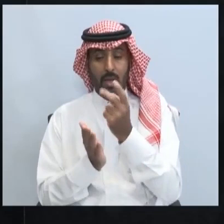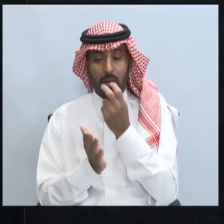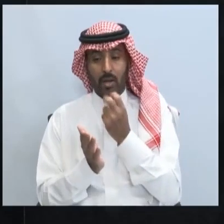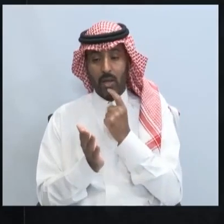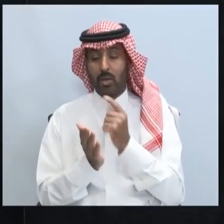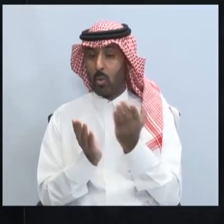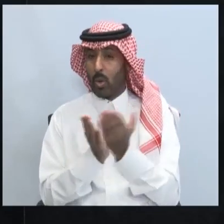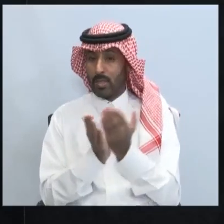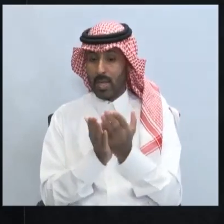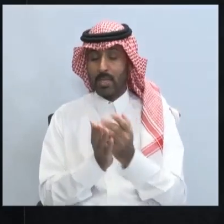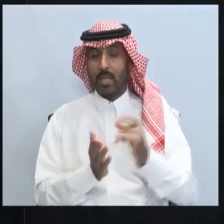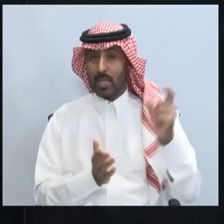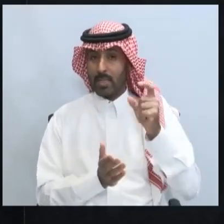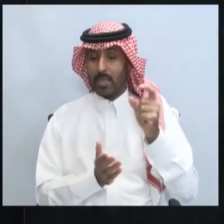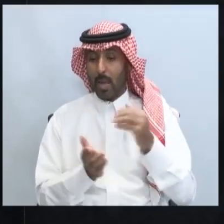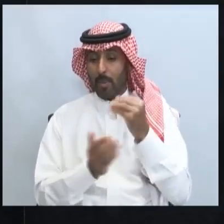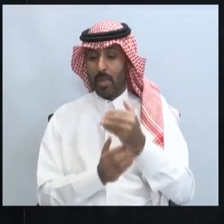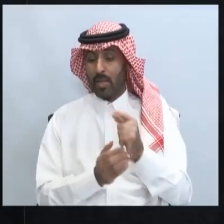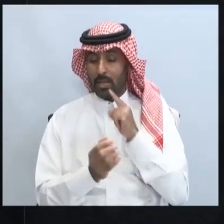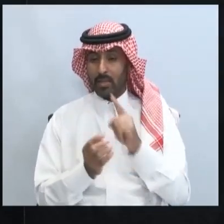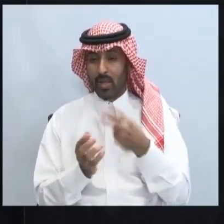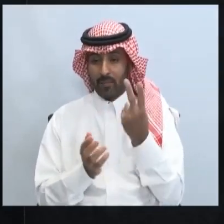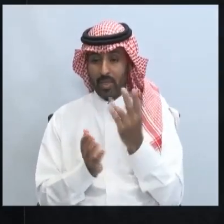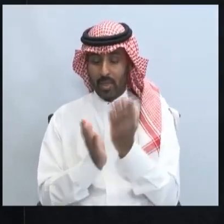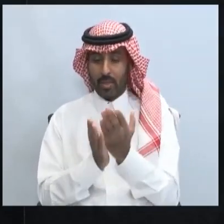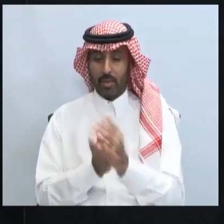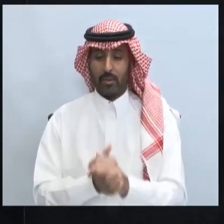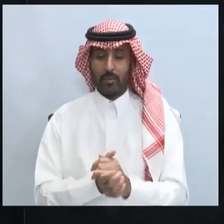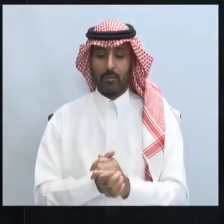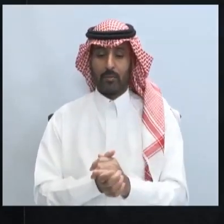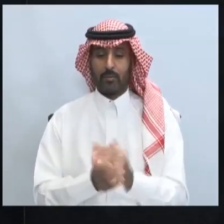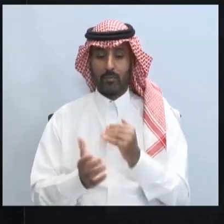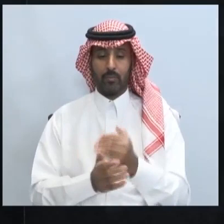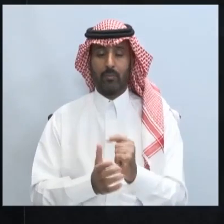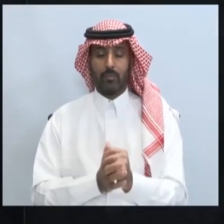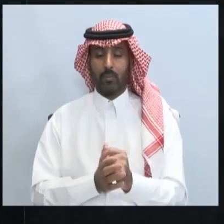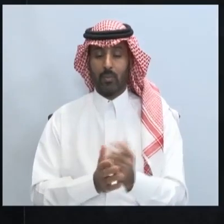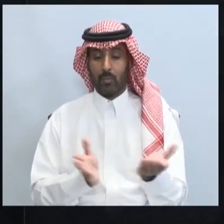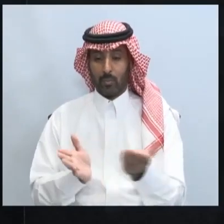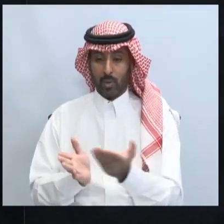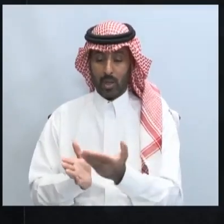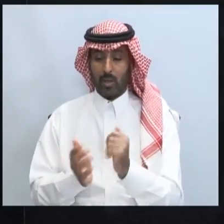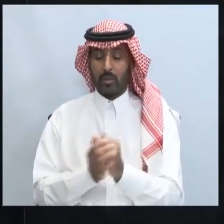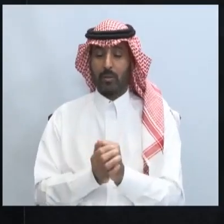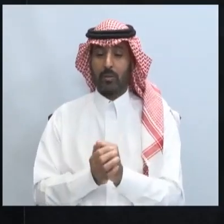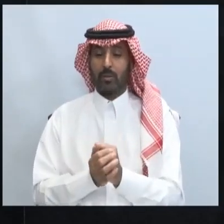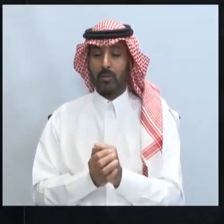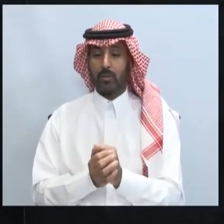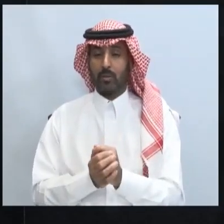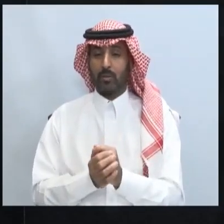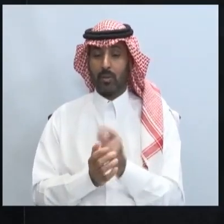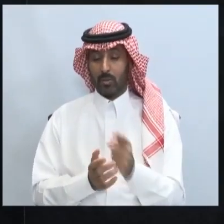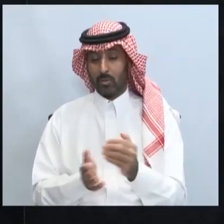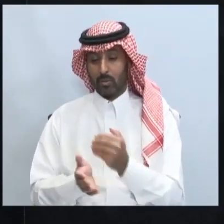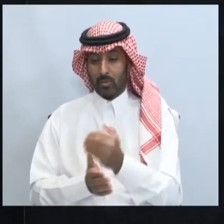الراسات الاسلاميه للصف الثاني الابتدائي وارحب بكم في مطلع هذا الدرس